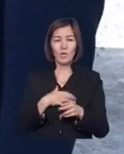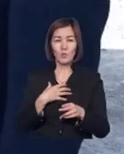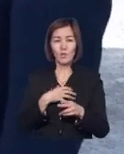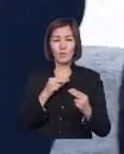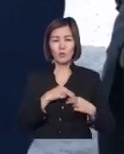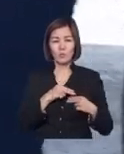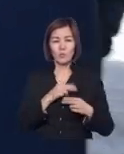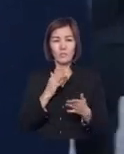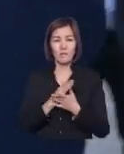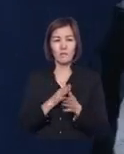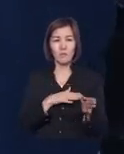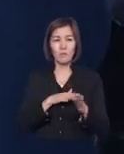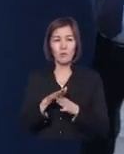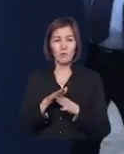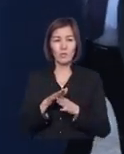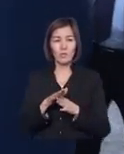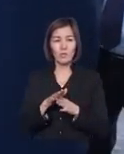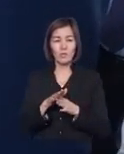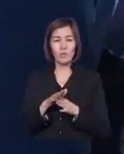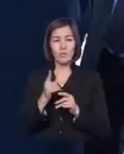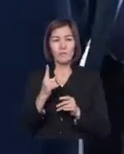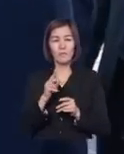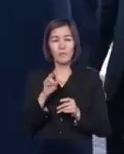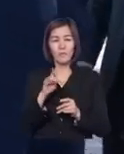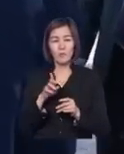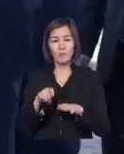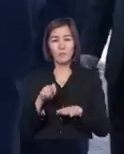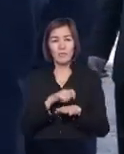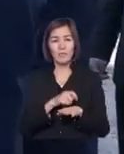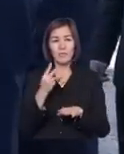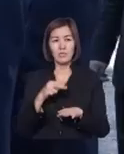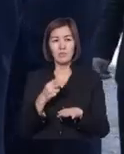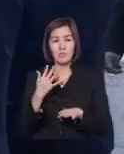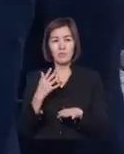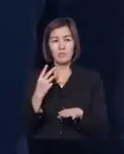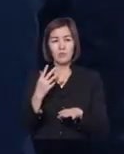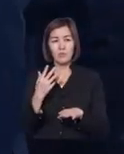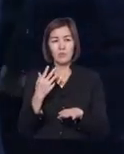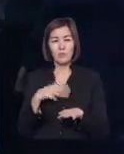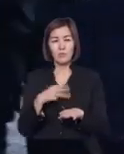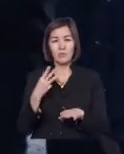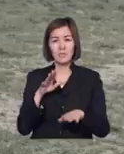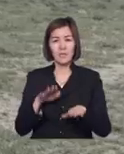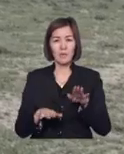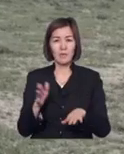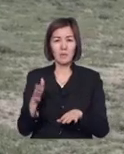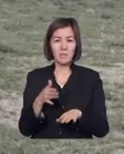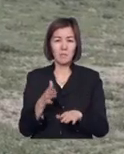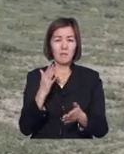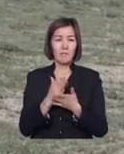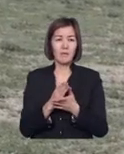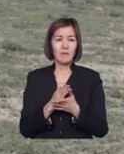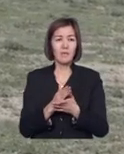жерде полный интенсивті өсіріп жатырмыз. Бір куб квадрат метрінде 25-30 квадрат килограммдан балық өсіруге болады.